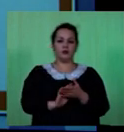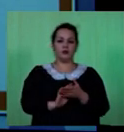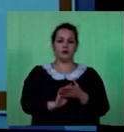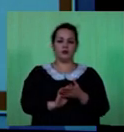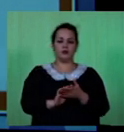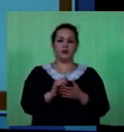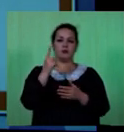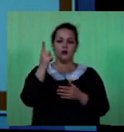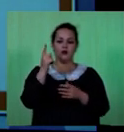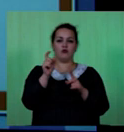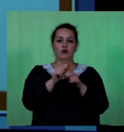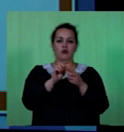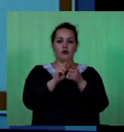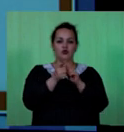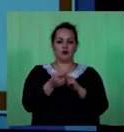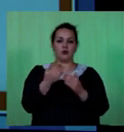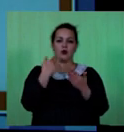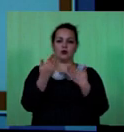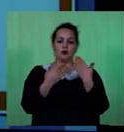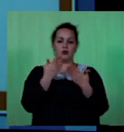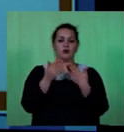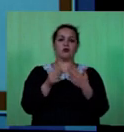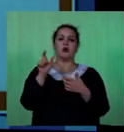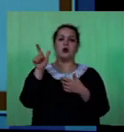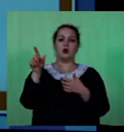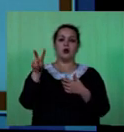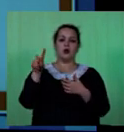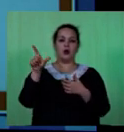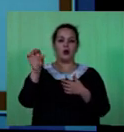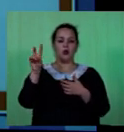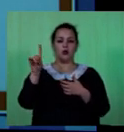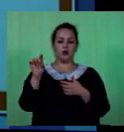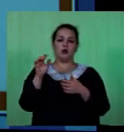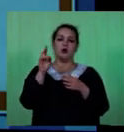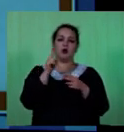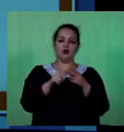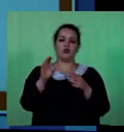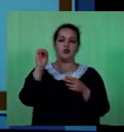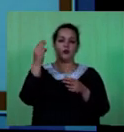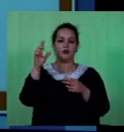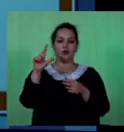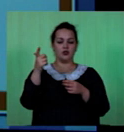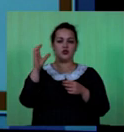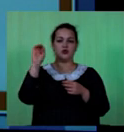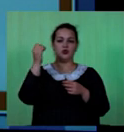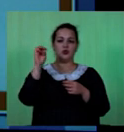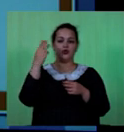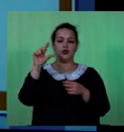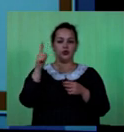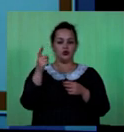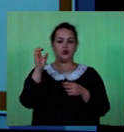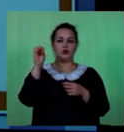К первому спряжению относятся глаголы с окончаниями «еш», «ёш»,